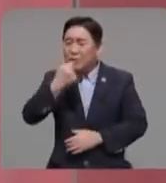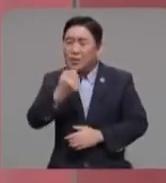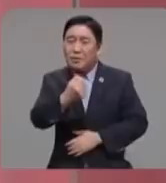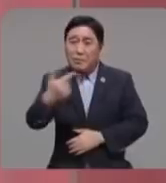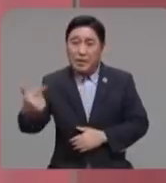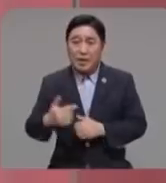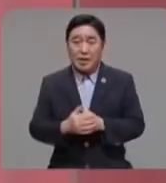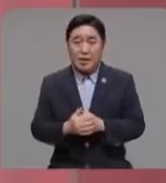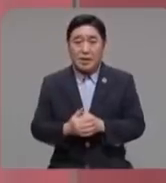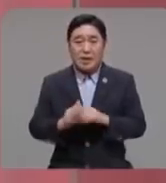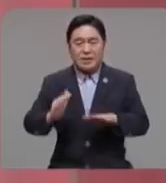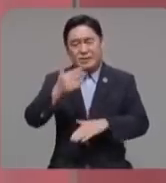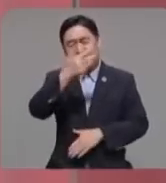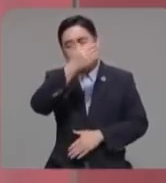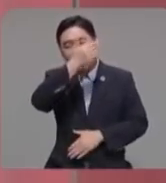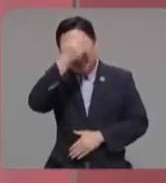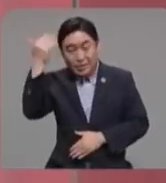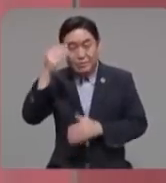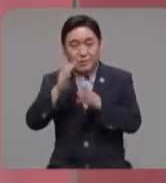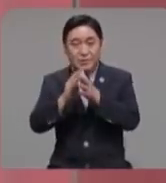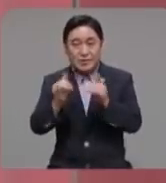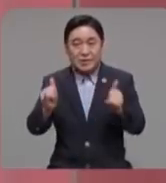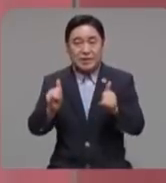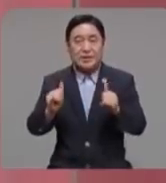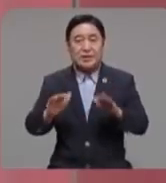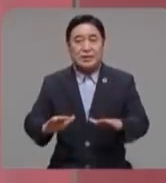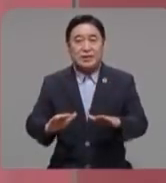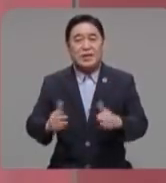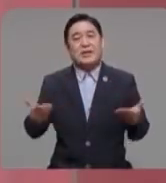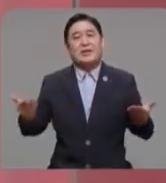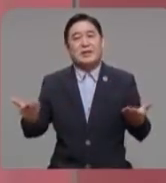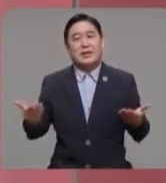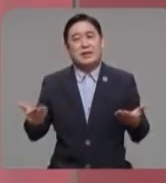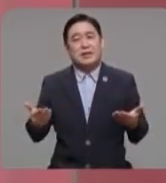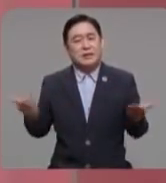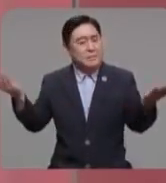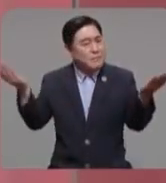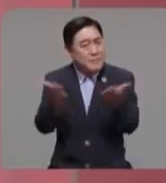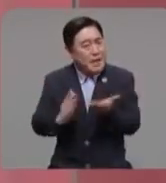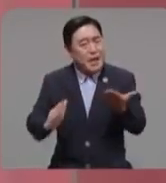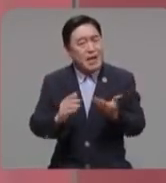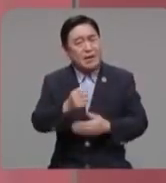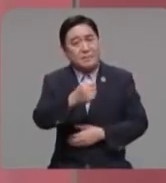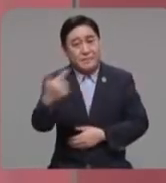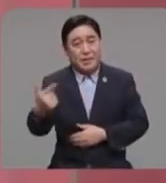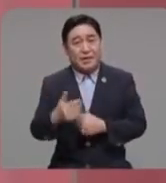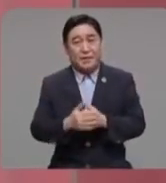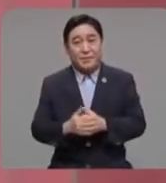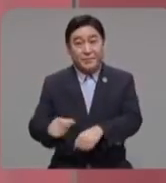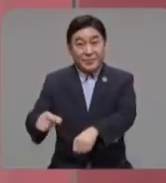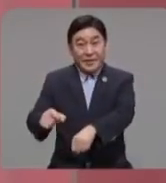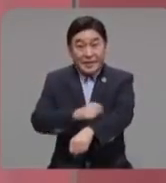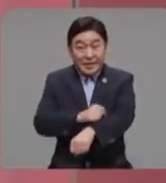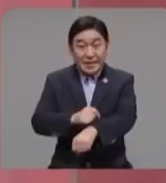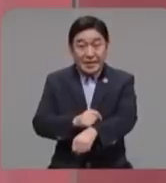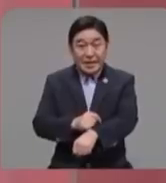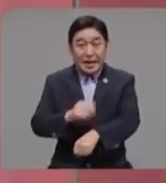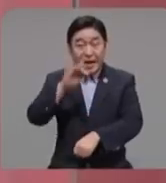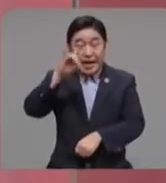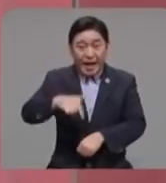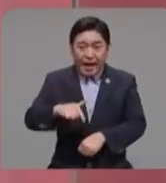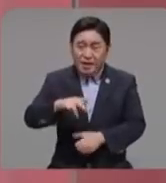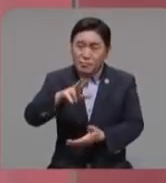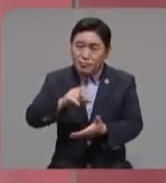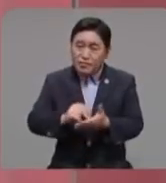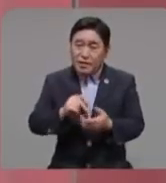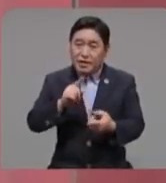많습니다. 그래서 지금 청년이나 지금 일선 현장 필드에서 이런 부분하고 맞지 않는 부분들도 있고 특히 이제 핵 문제라든가